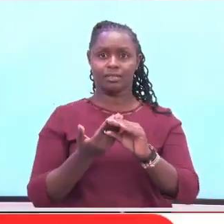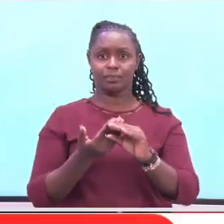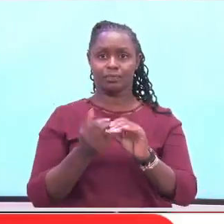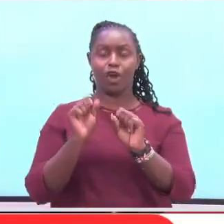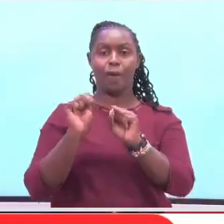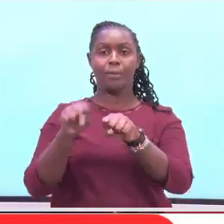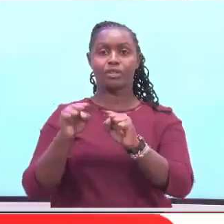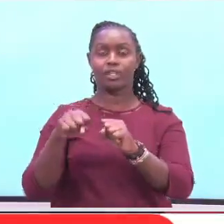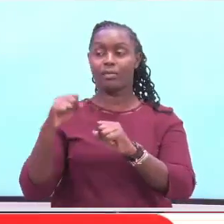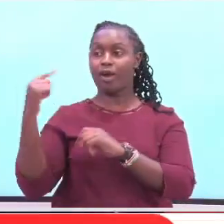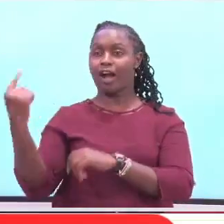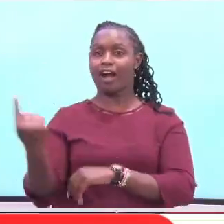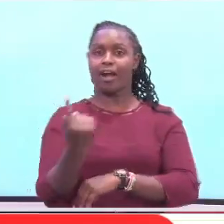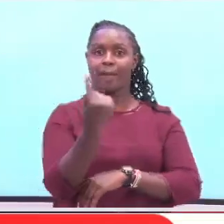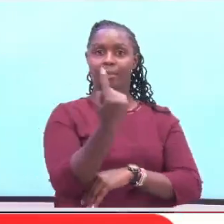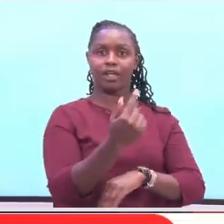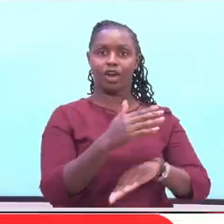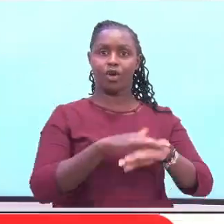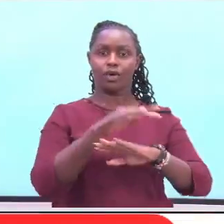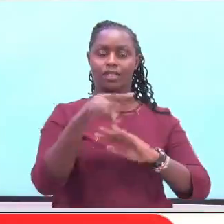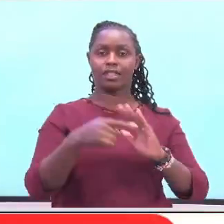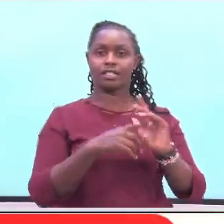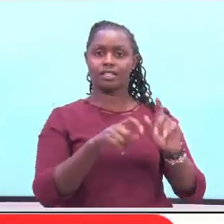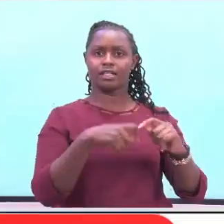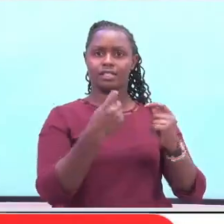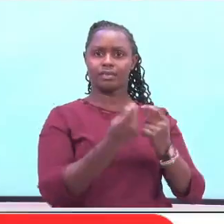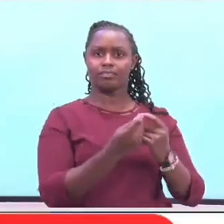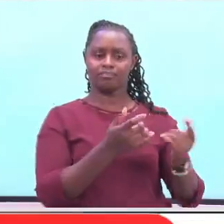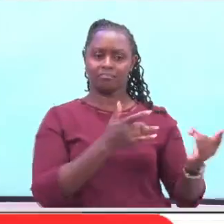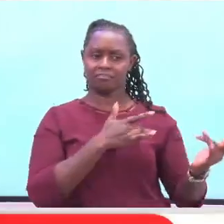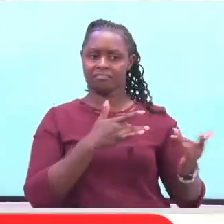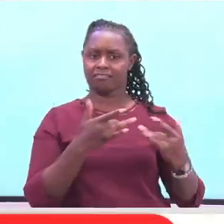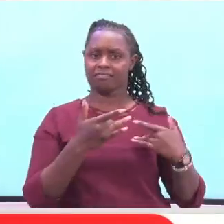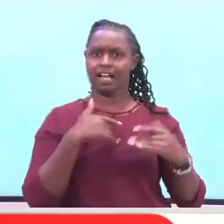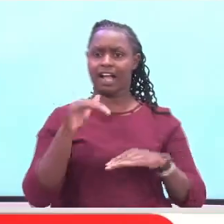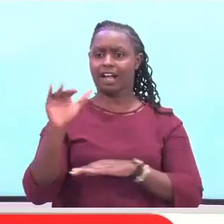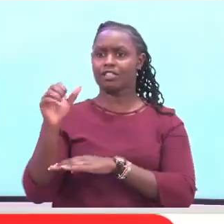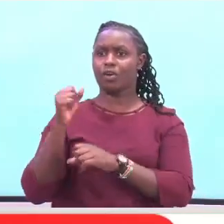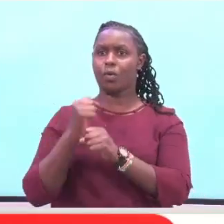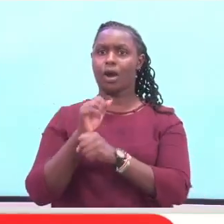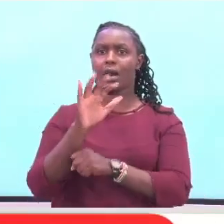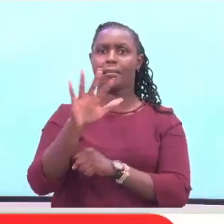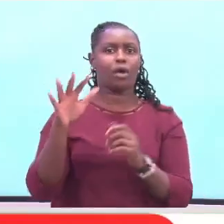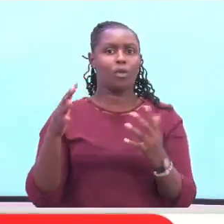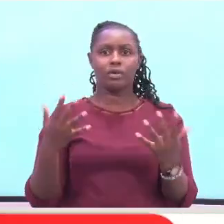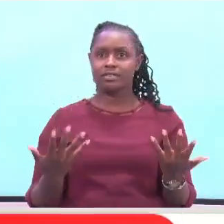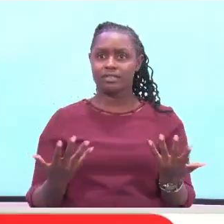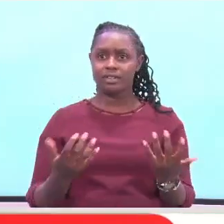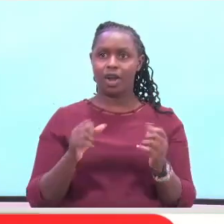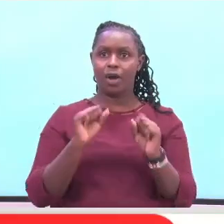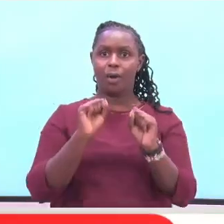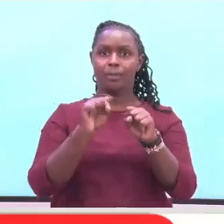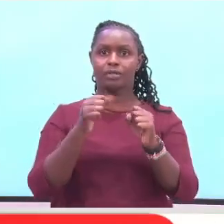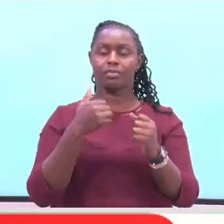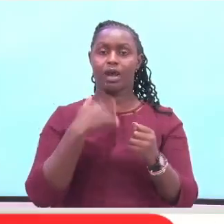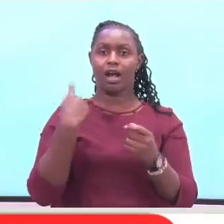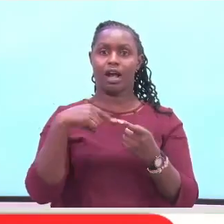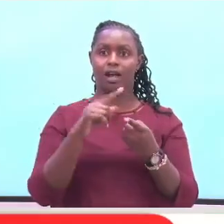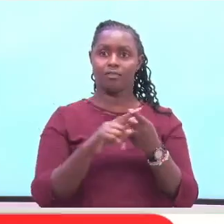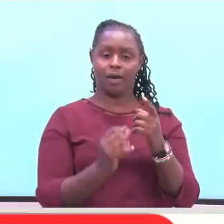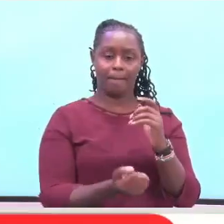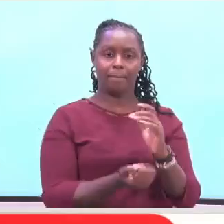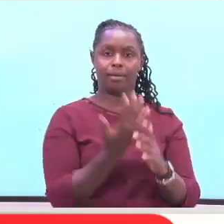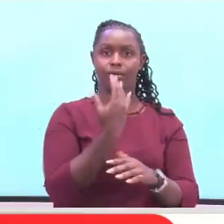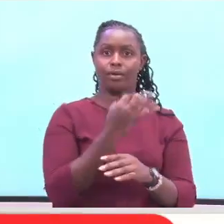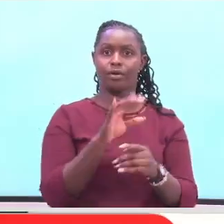hiyo licha maswali kuibuka kuhusu hatima ya kazi yake. You never know, you could end up with a reconstitution of the panel itself.